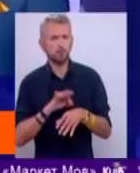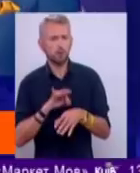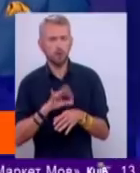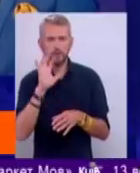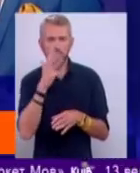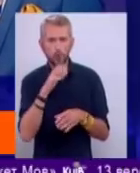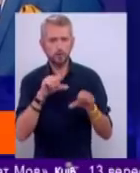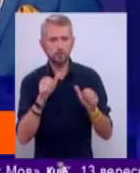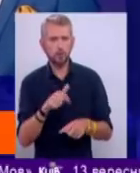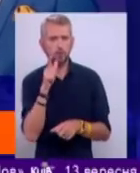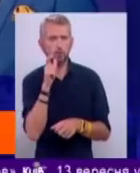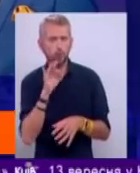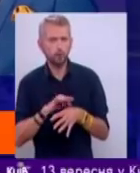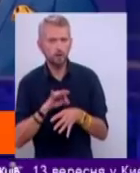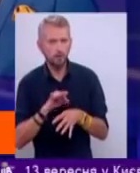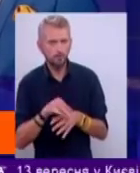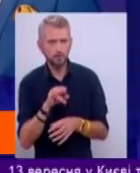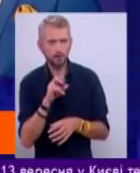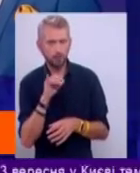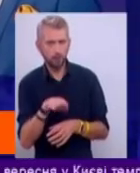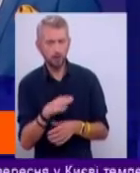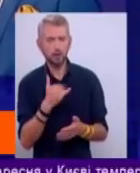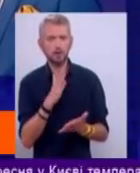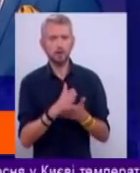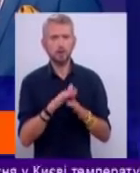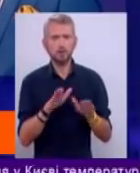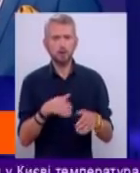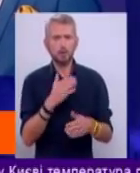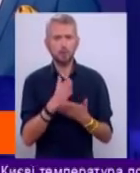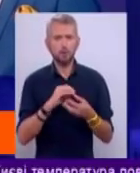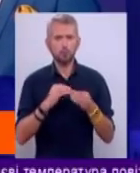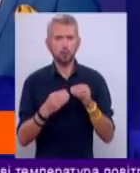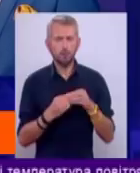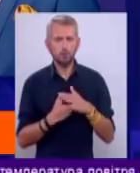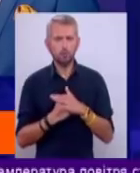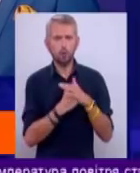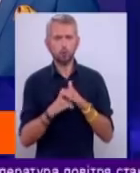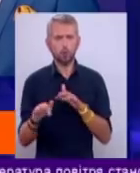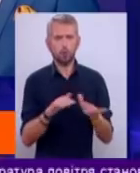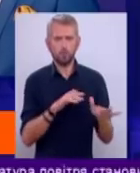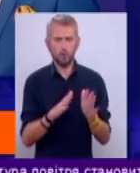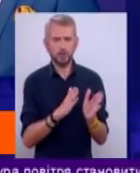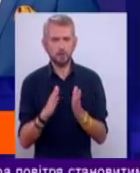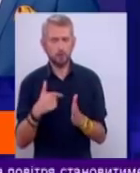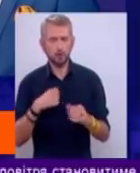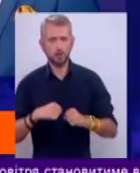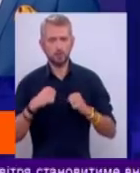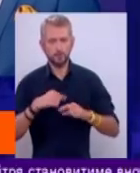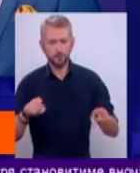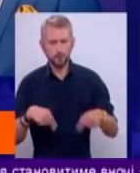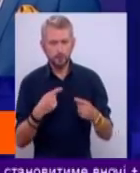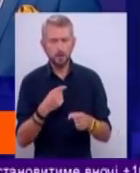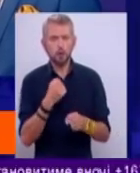форми цукрового діабету. Ось, у нас є діти, які мають проблеми з опорно-руховою системою. Я намагаюся організувати роботу колективу